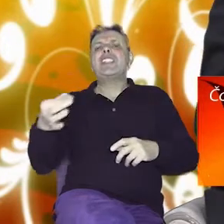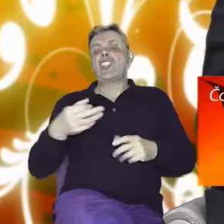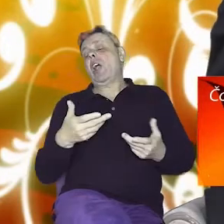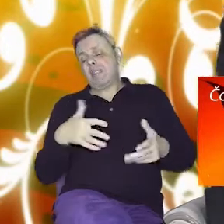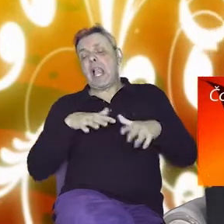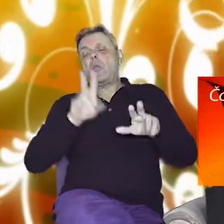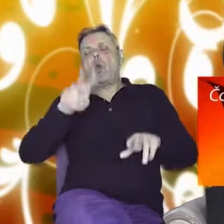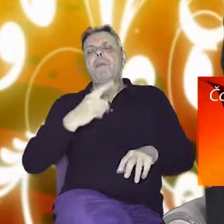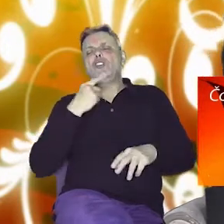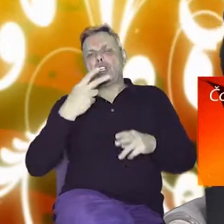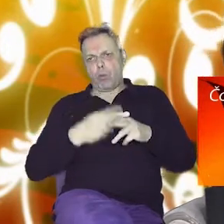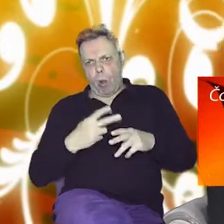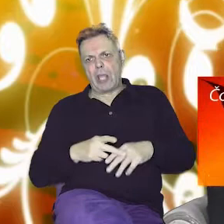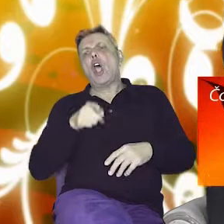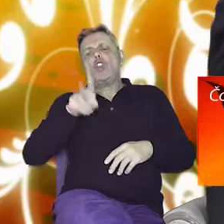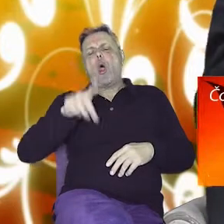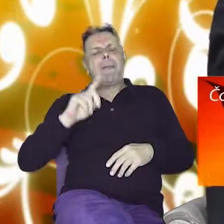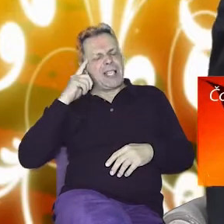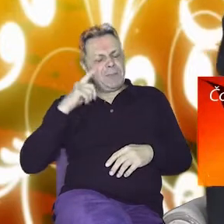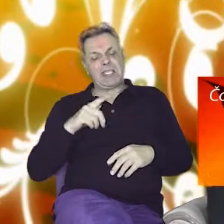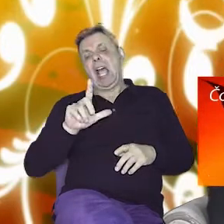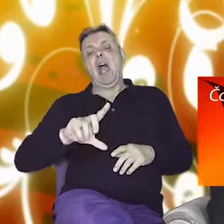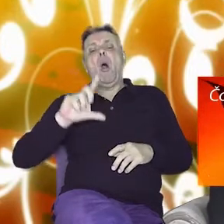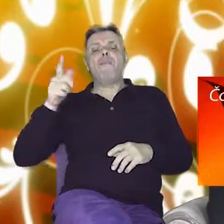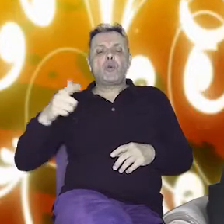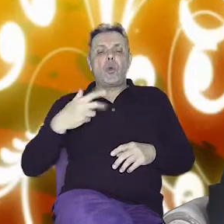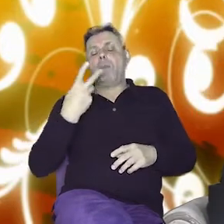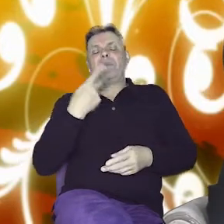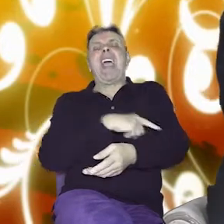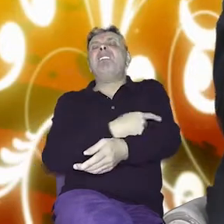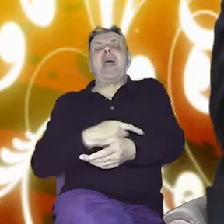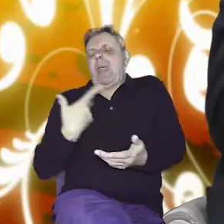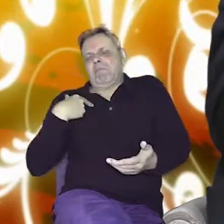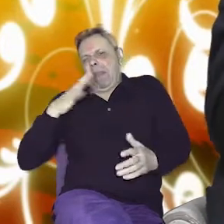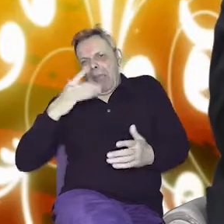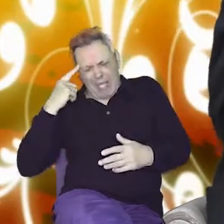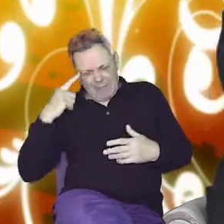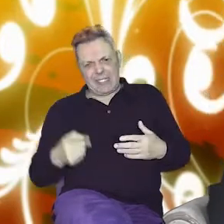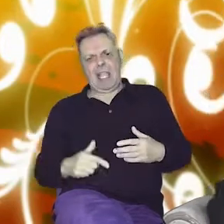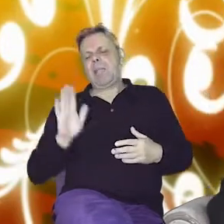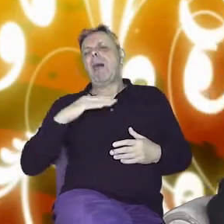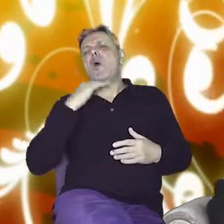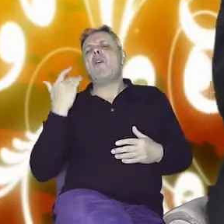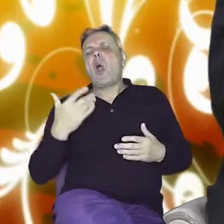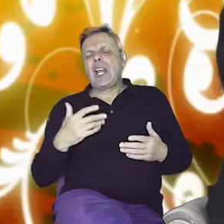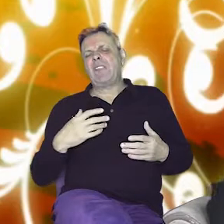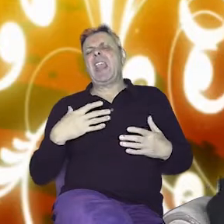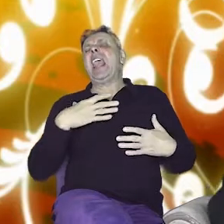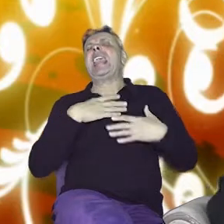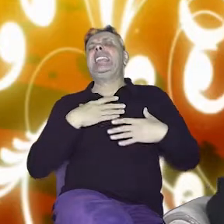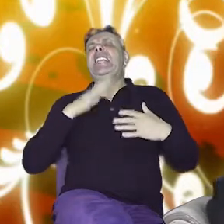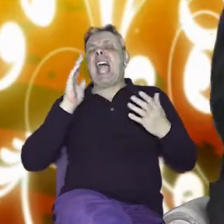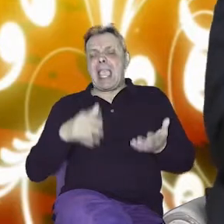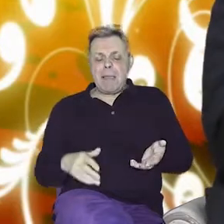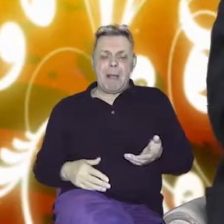hiperbarične oksigenoterapije, barokomore, jel? Koja je idealna kod dijabetesa. Mm-hmm. Tu ima smisla. Jel? Ovo drugo, kod